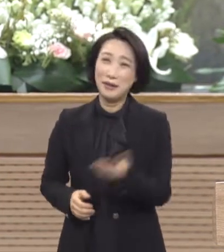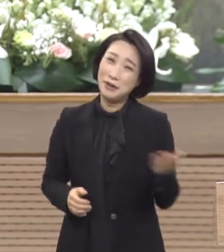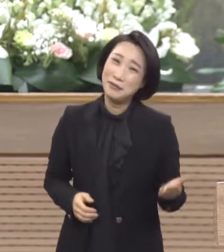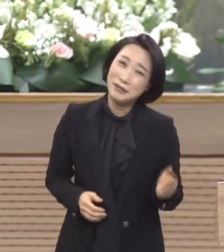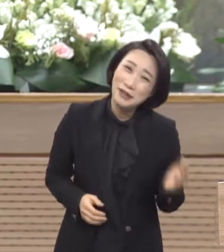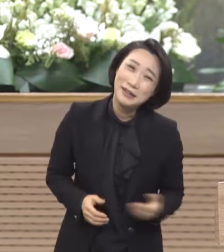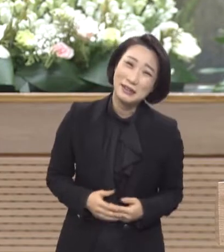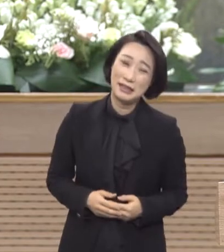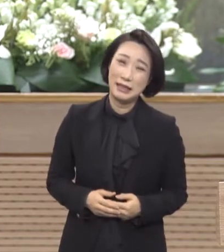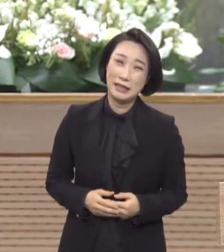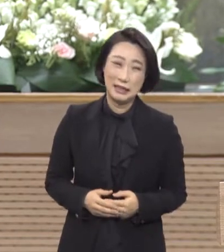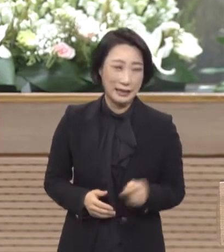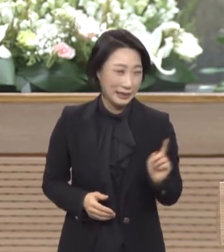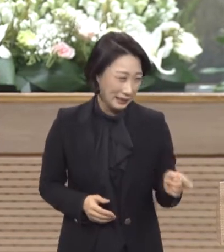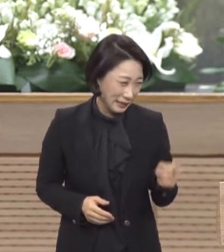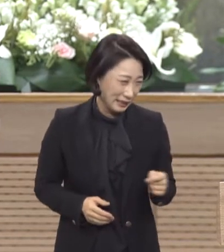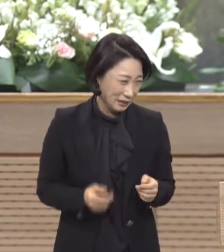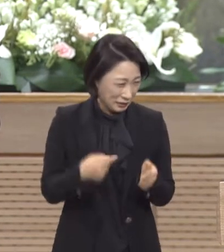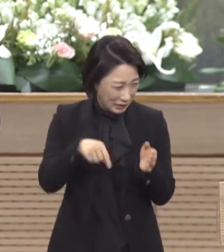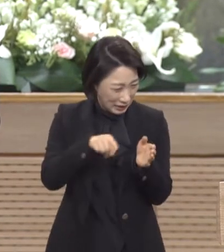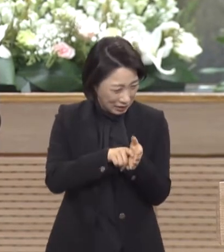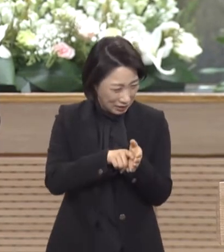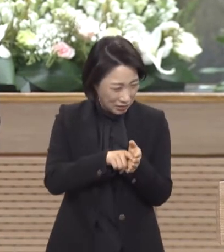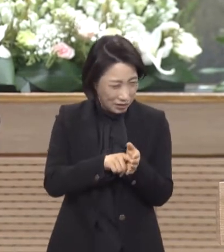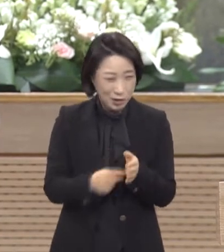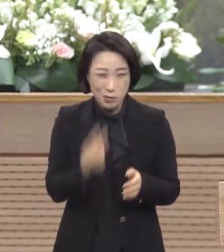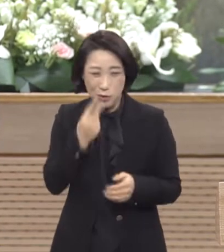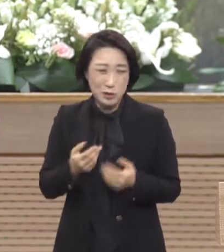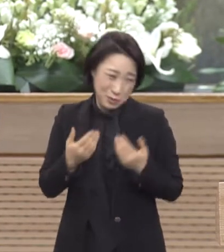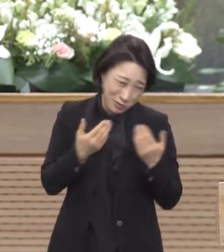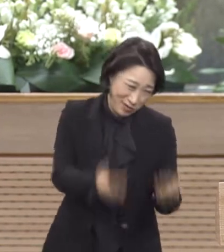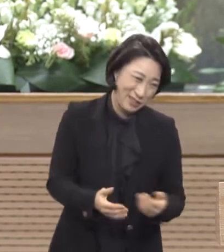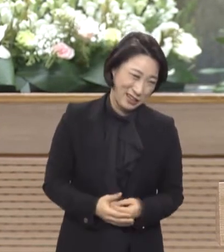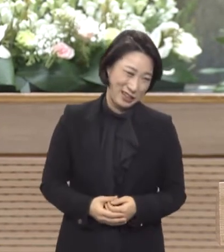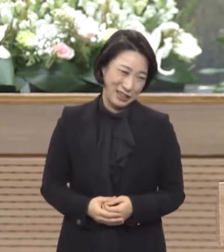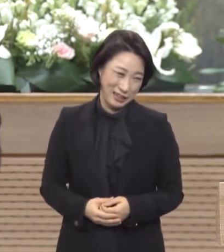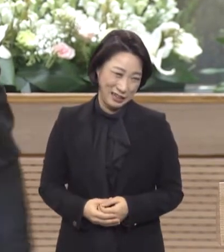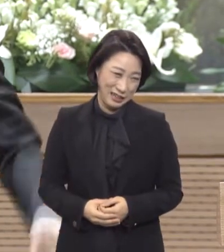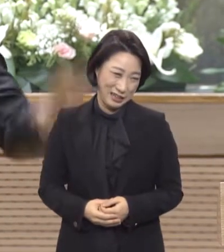응? 내가 널 위해 목숨을 내놓고